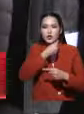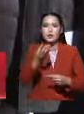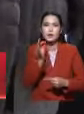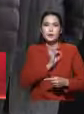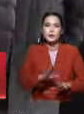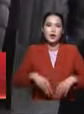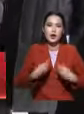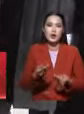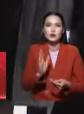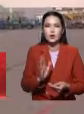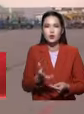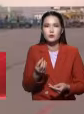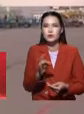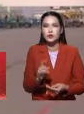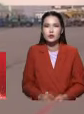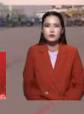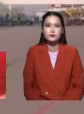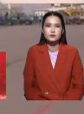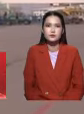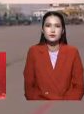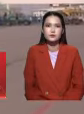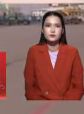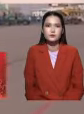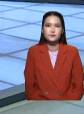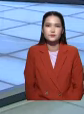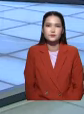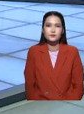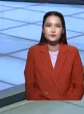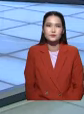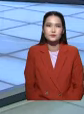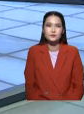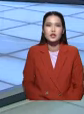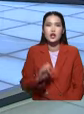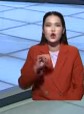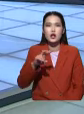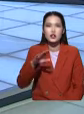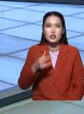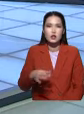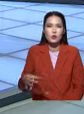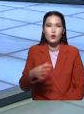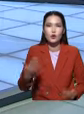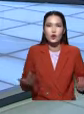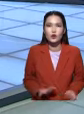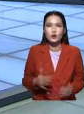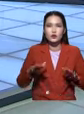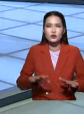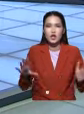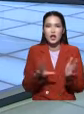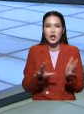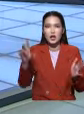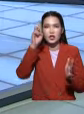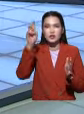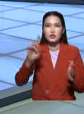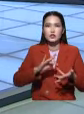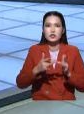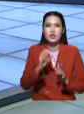беріледі. Мөлдір Тоқтасынқызы, Жасұлан Мәлік, Астана Таймс, Қызылорда. Ұлытау облысында тұрғындарға электронды үкімет